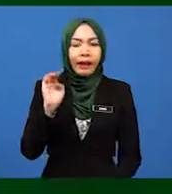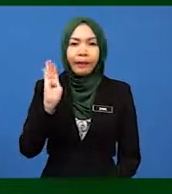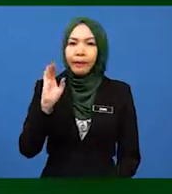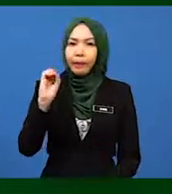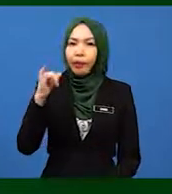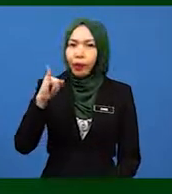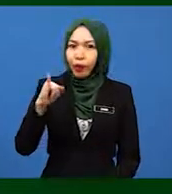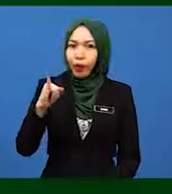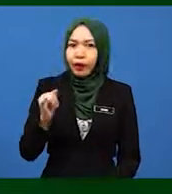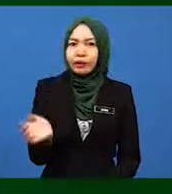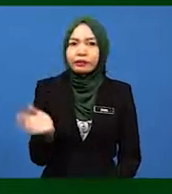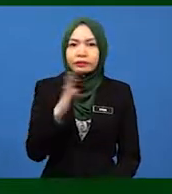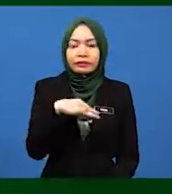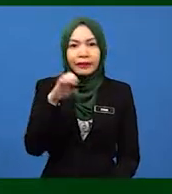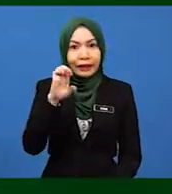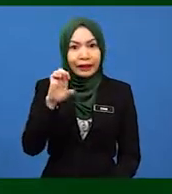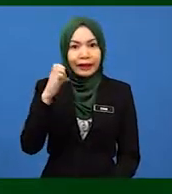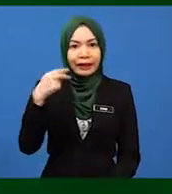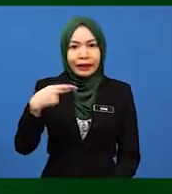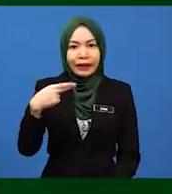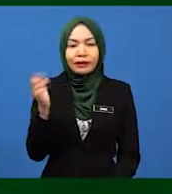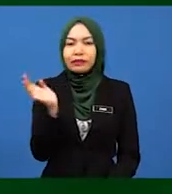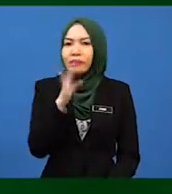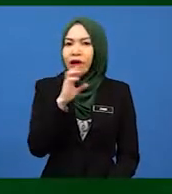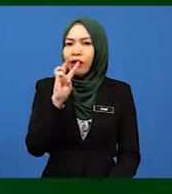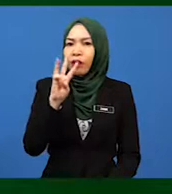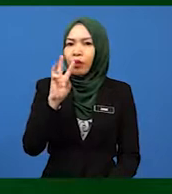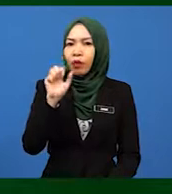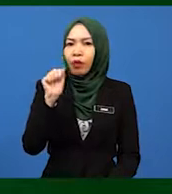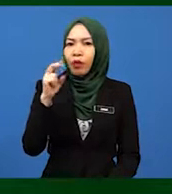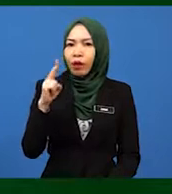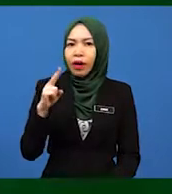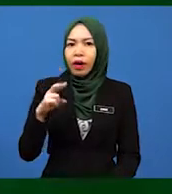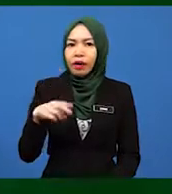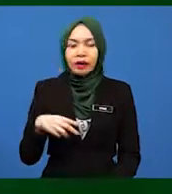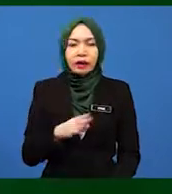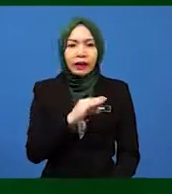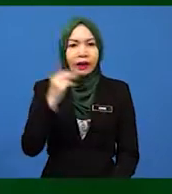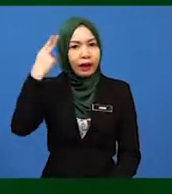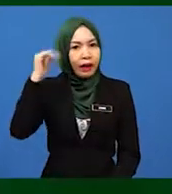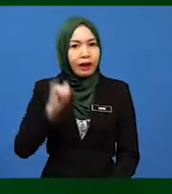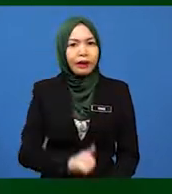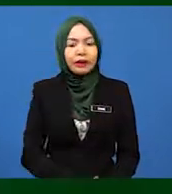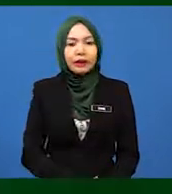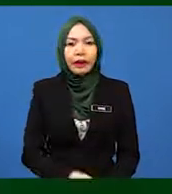wah dan hai mesti ditulis di hadapan ayat seruan.